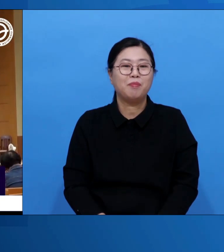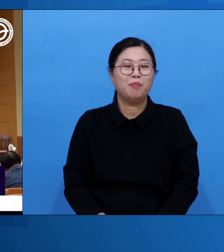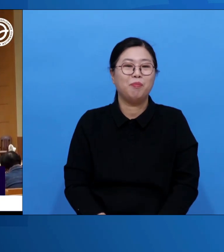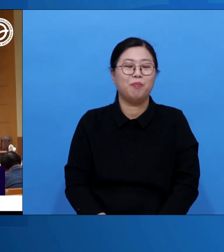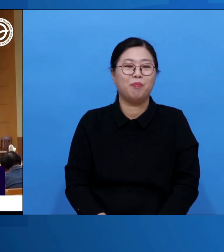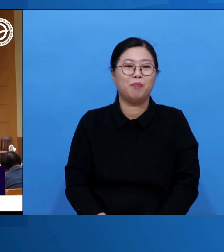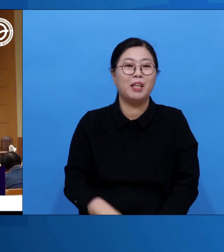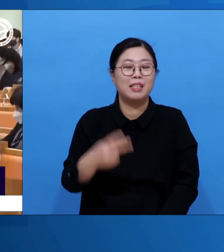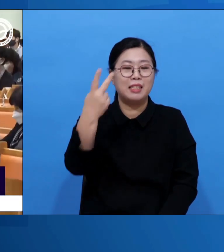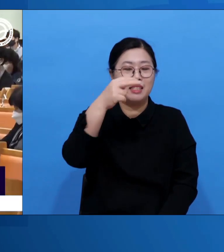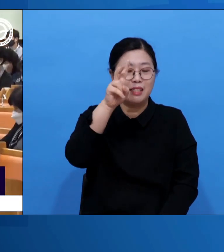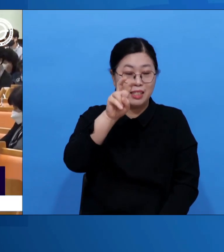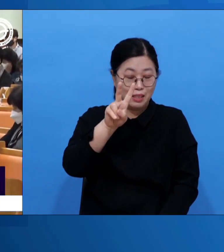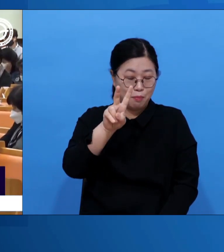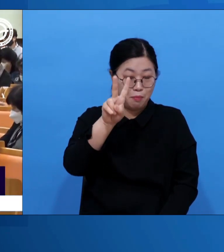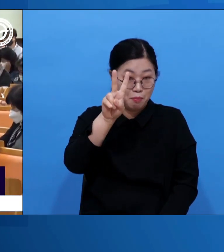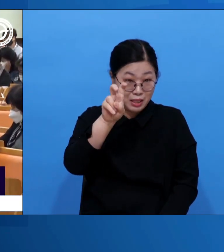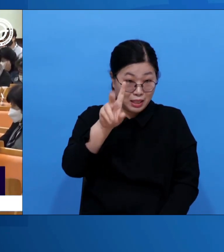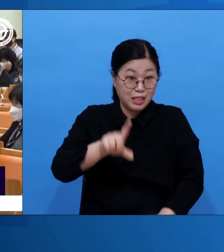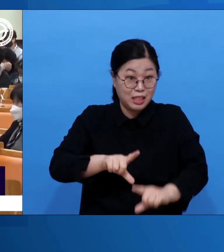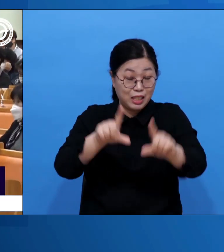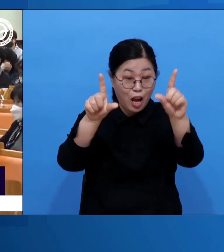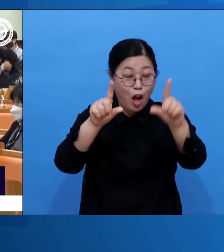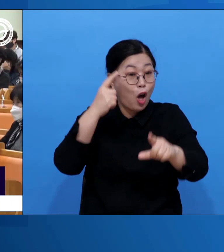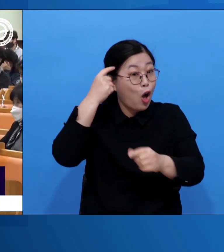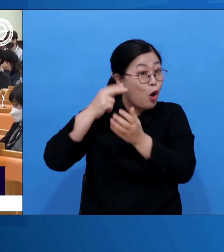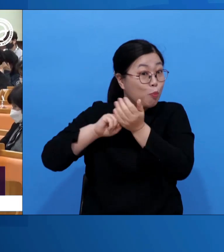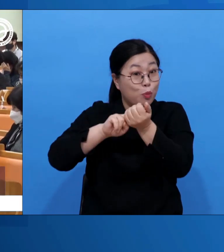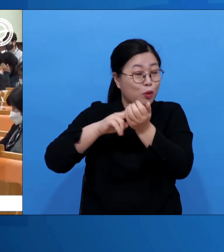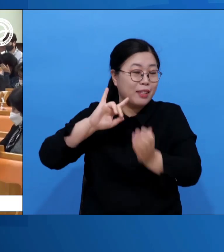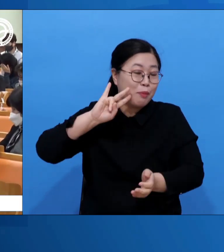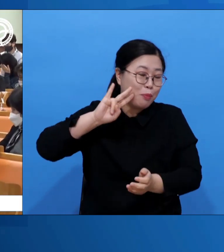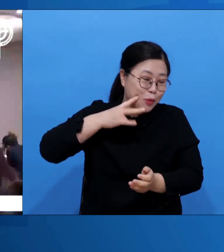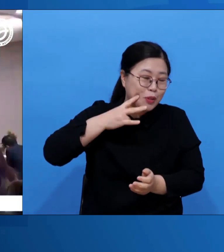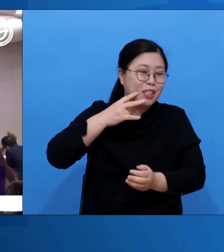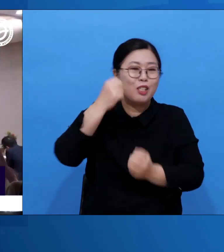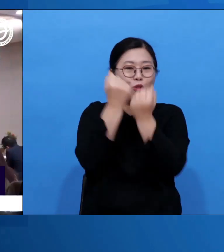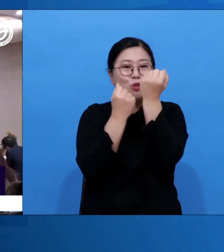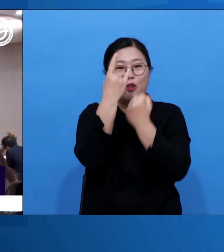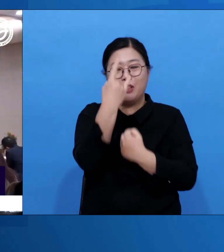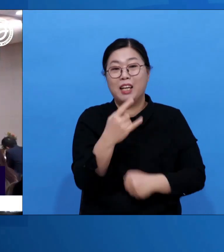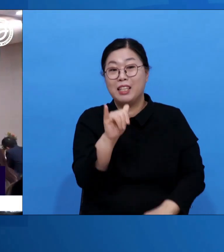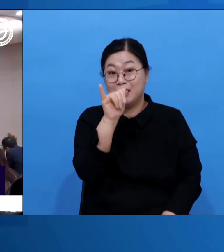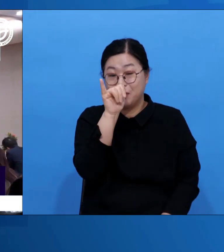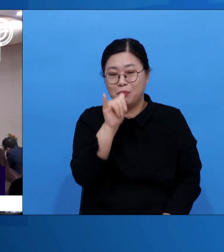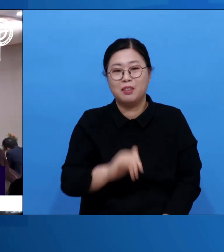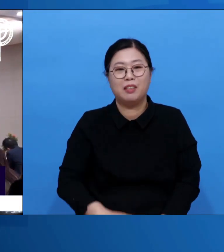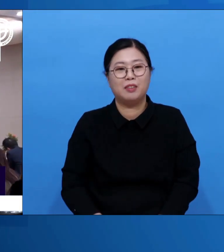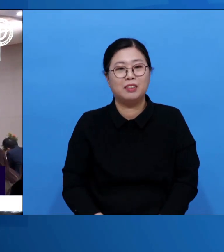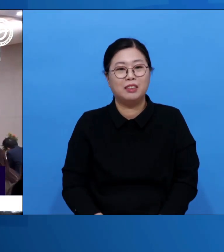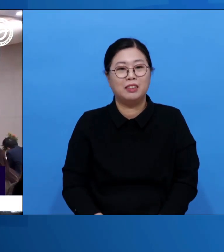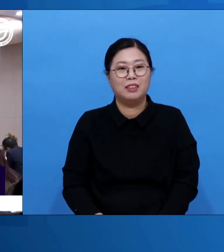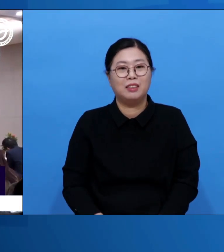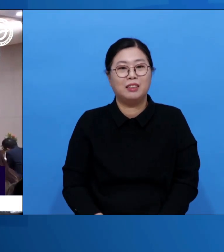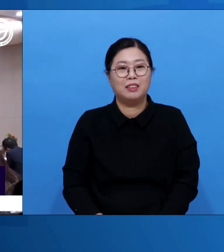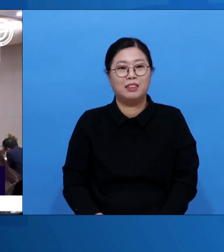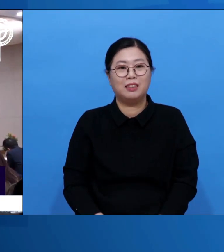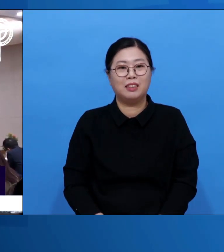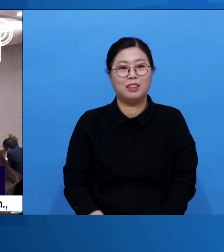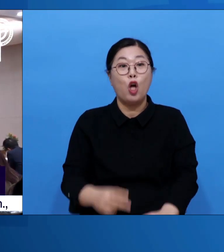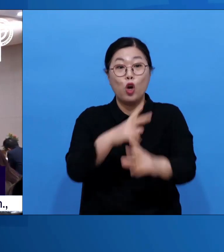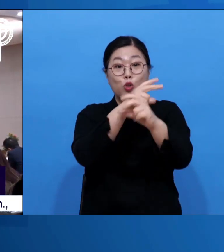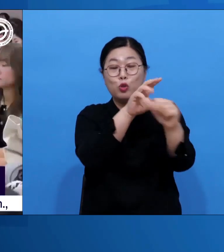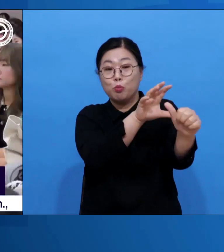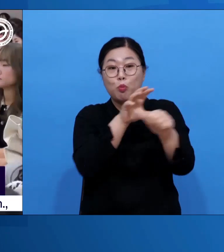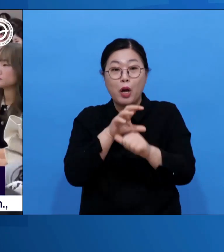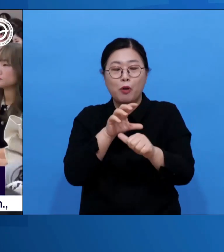2022 뷰티 수련회가 오는 22일 대구 하나교회에서 열립니다. 이번 수련회는 비대면 시대의 뷰티 선교라는